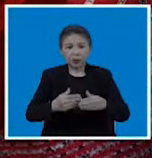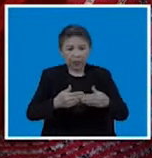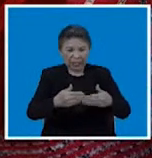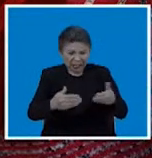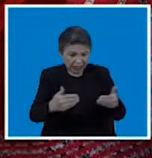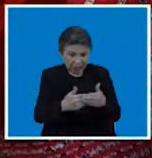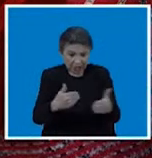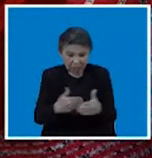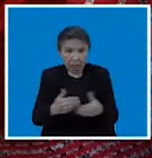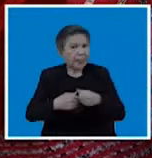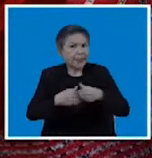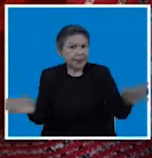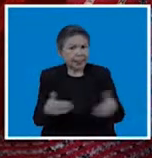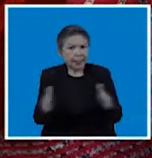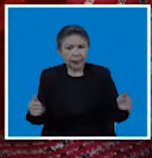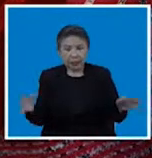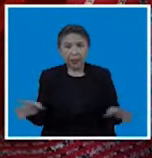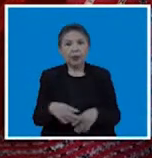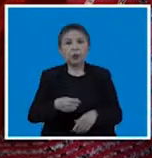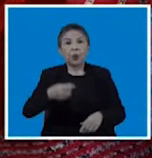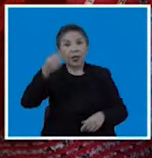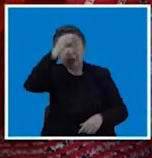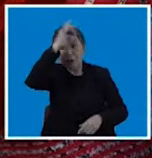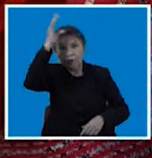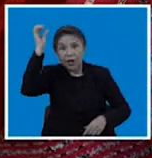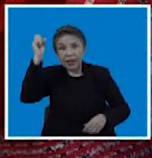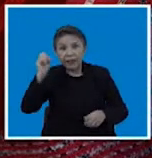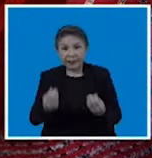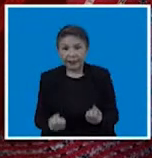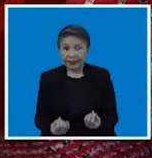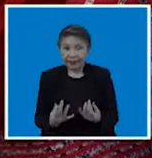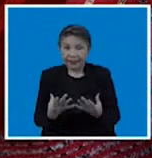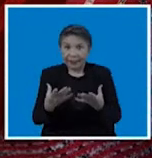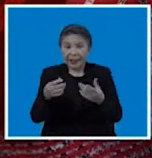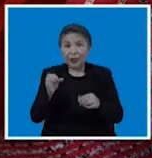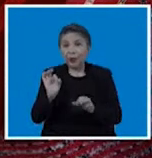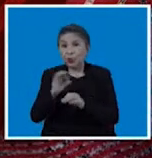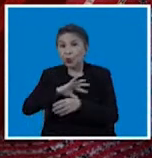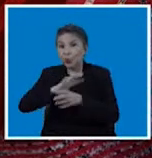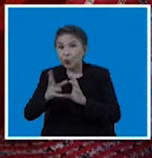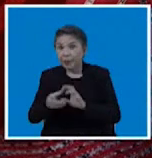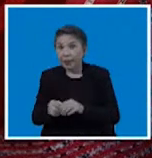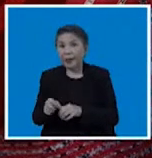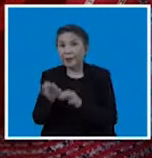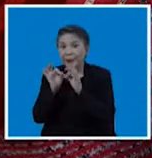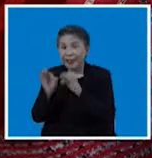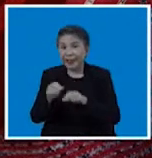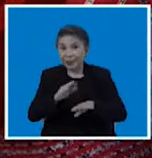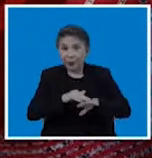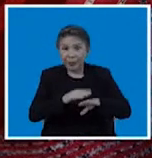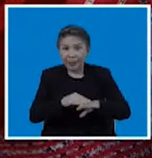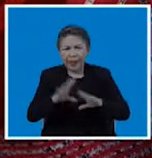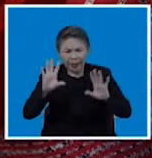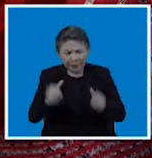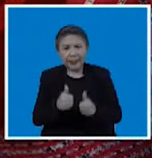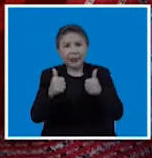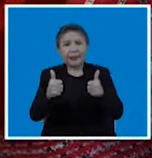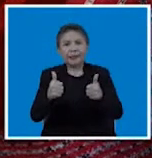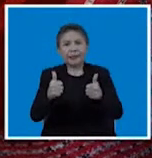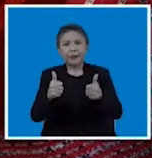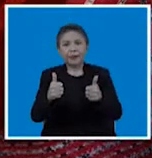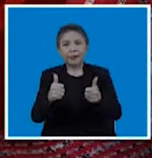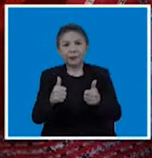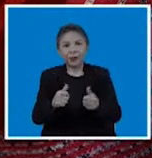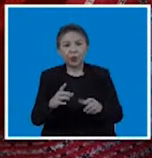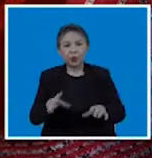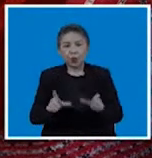di antara keduanya, sehingga inovasi yang lahir dari lingkungan pendidikan dan kebudayaan dapat memberikan dampak yang lebih besar